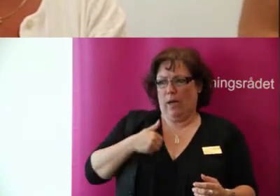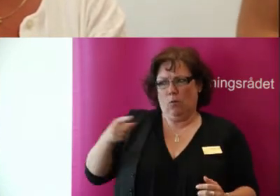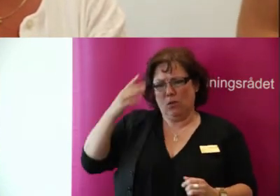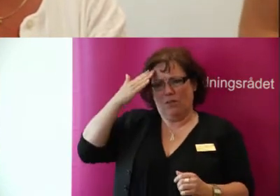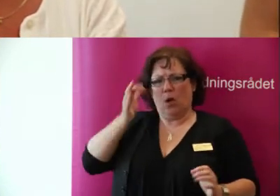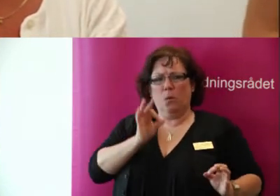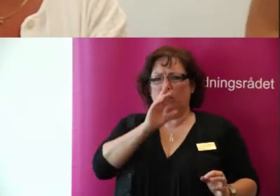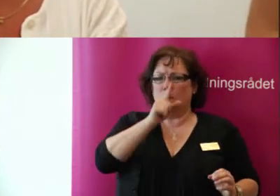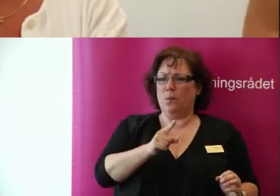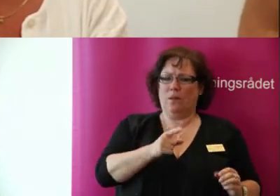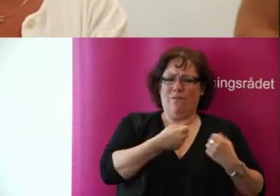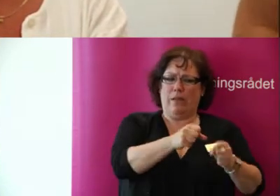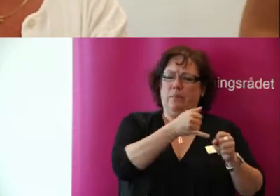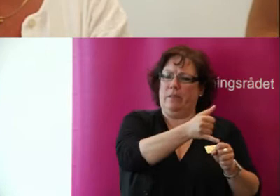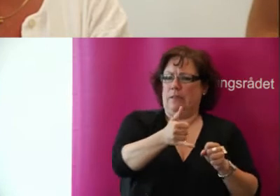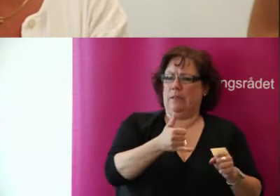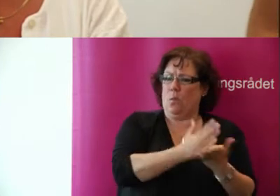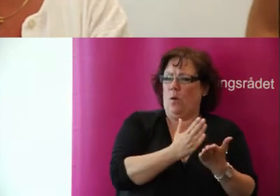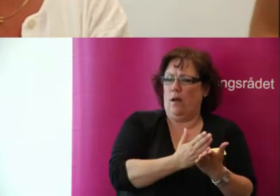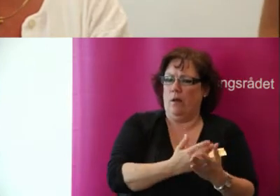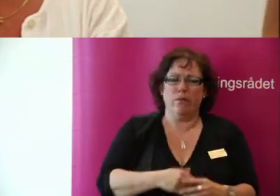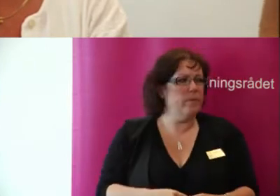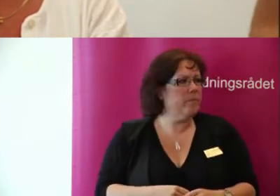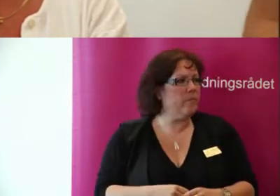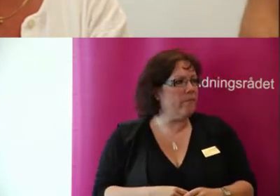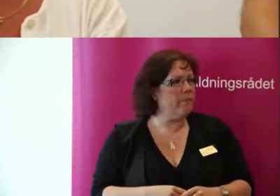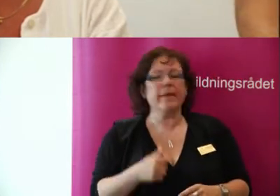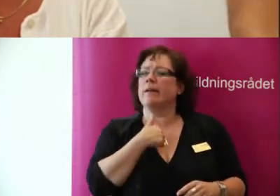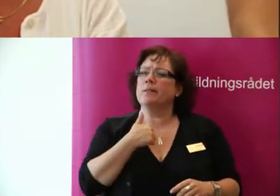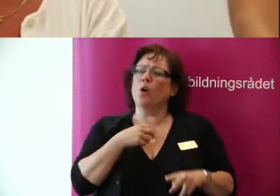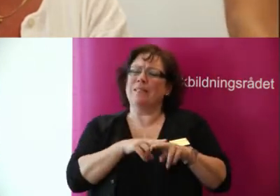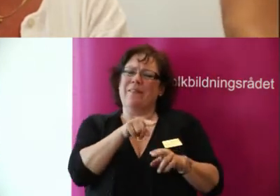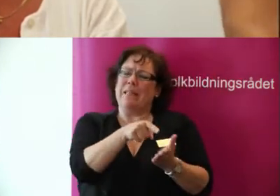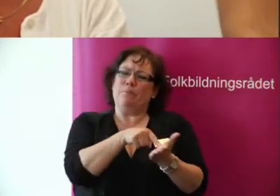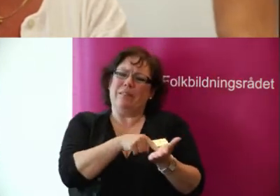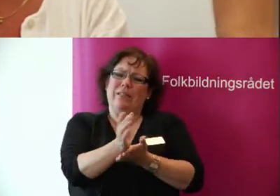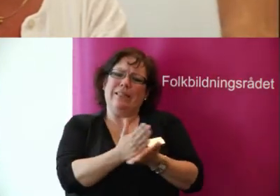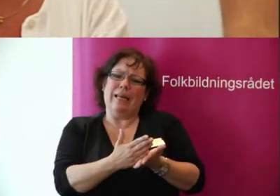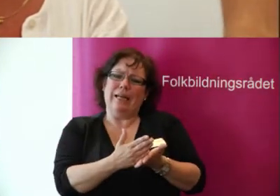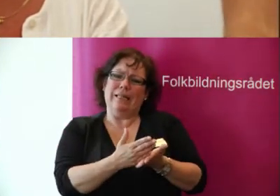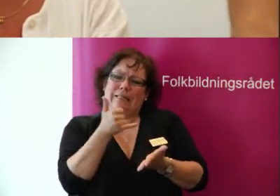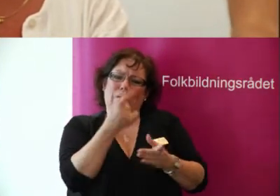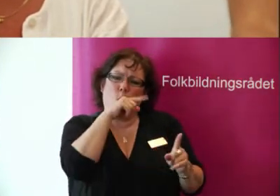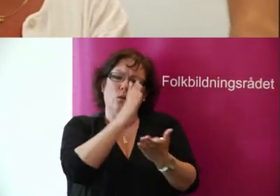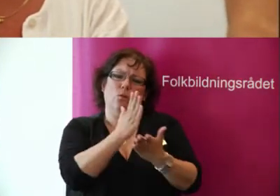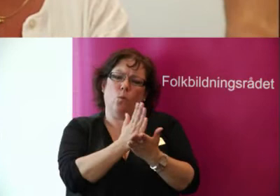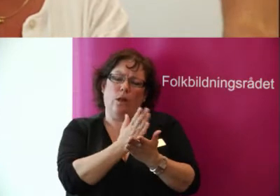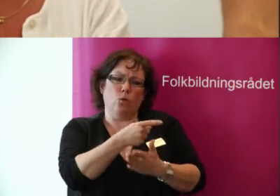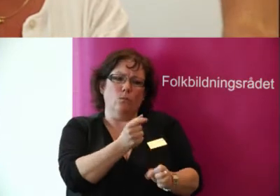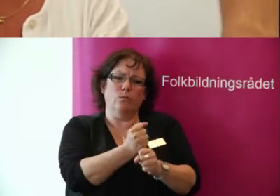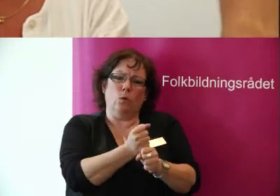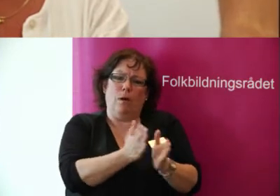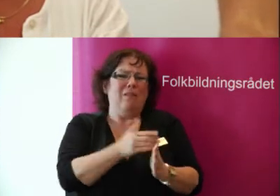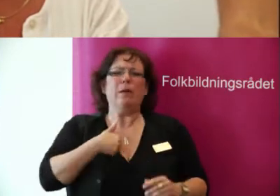hur verksamheten bedrivs. Och jag känner också att den här specifika delen som folkhögskolan jobbar med, som vi inte